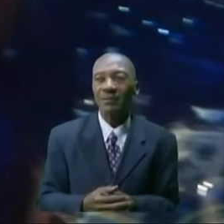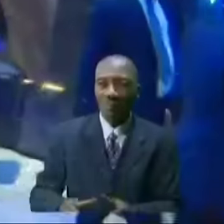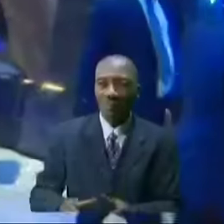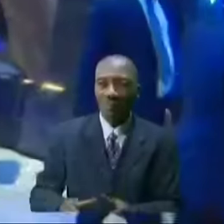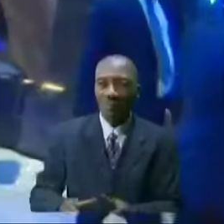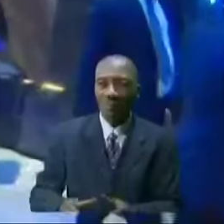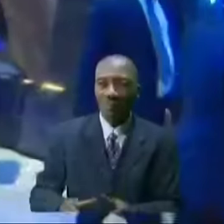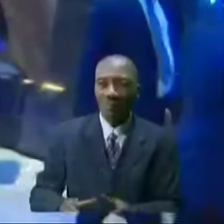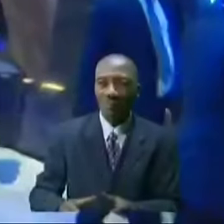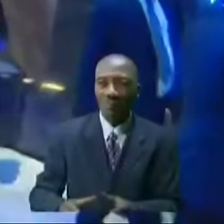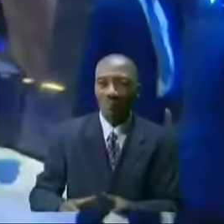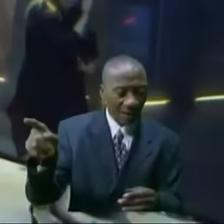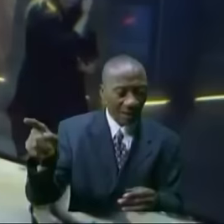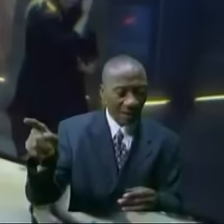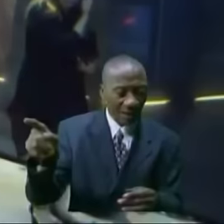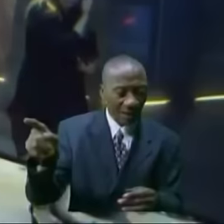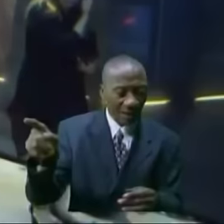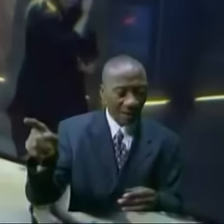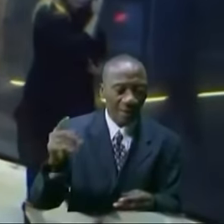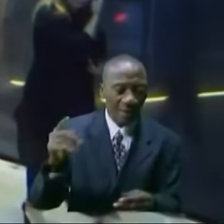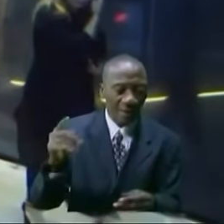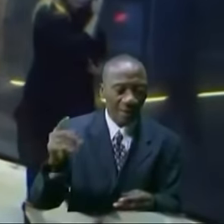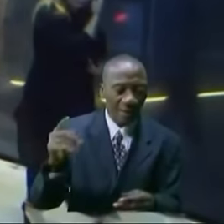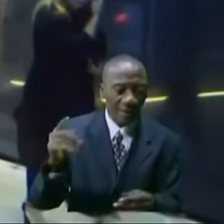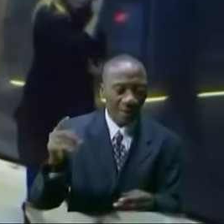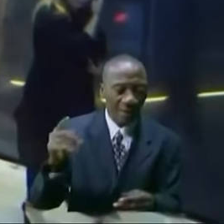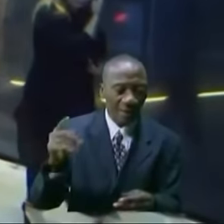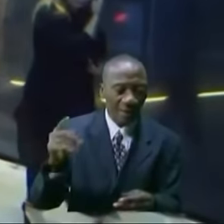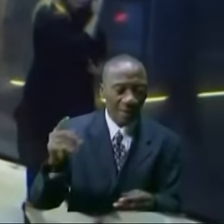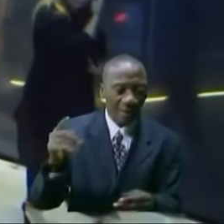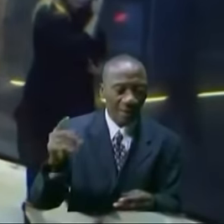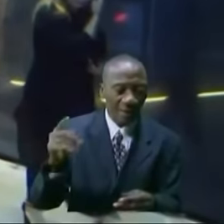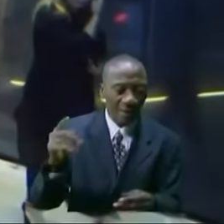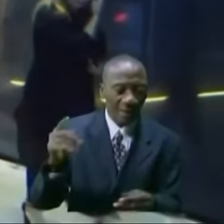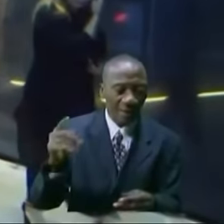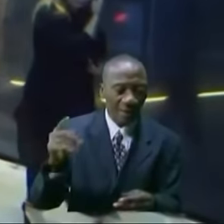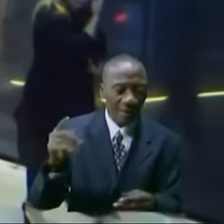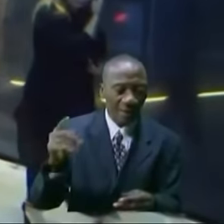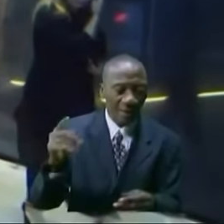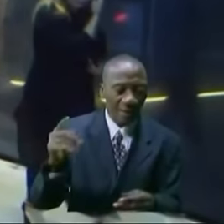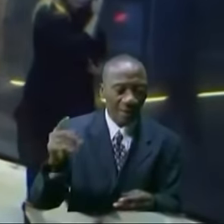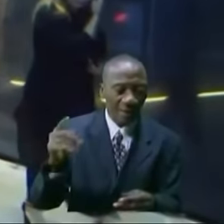Les ministères de service.